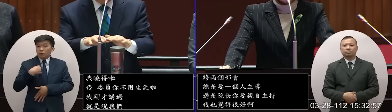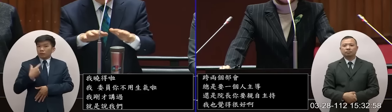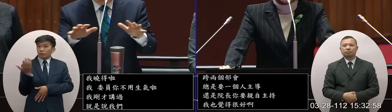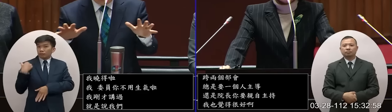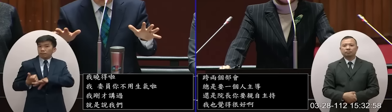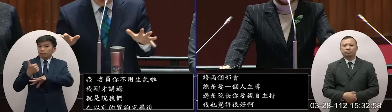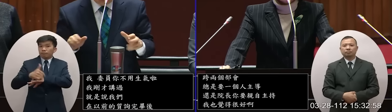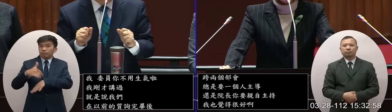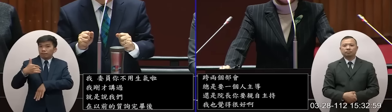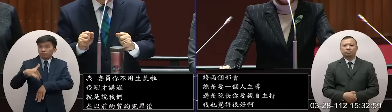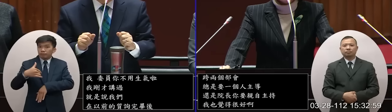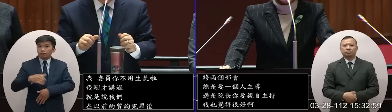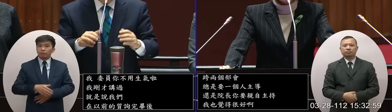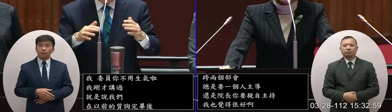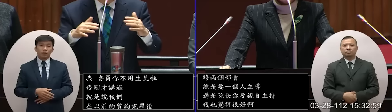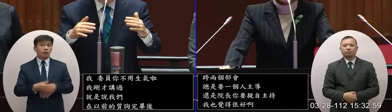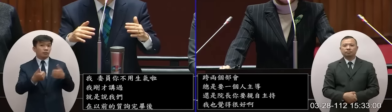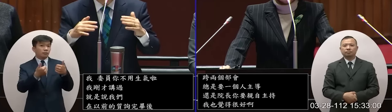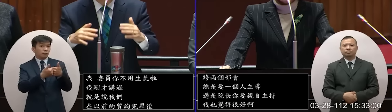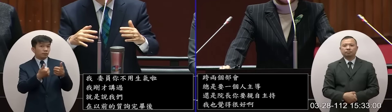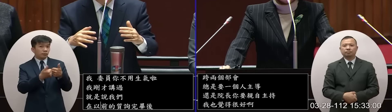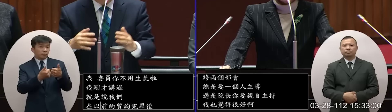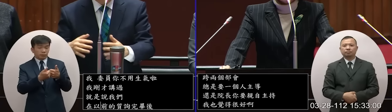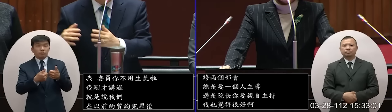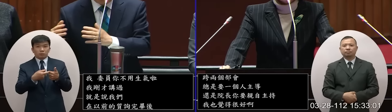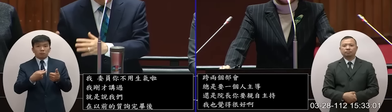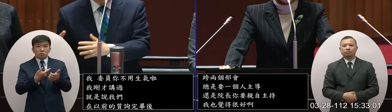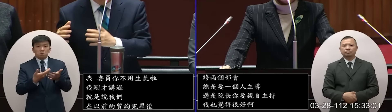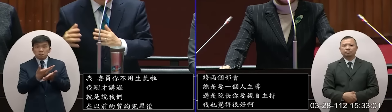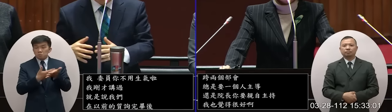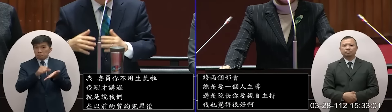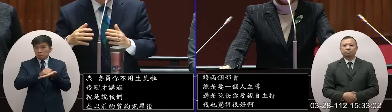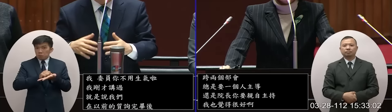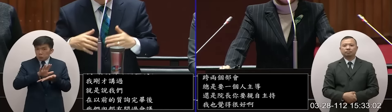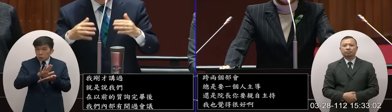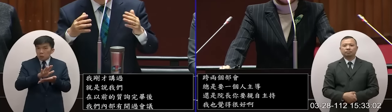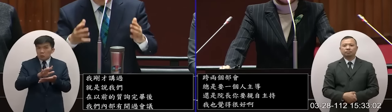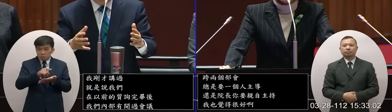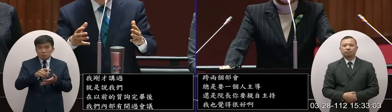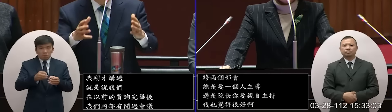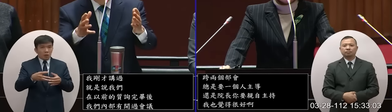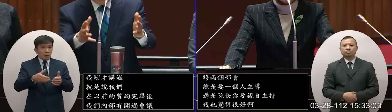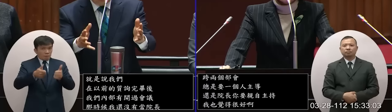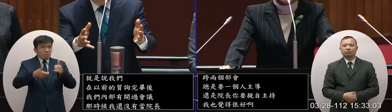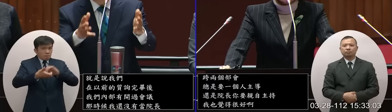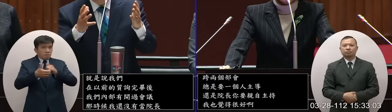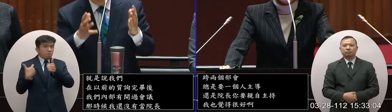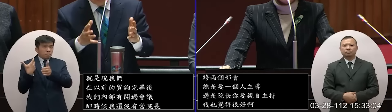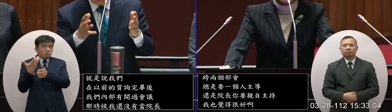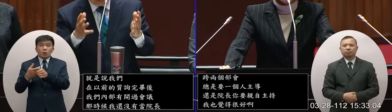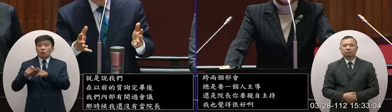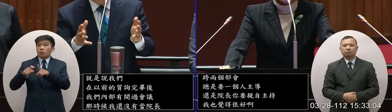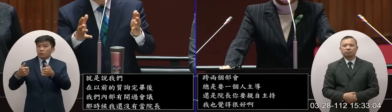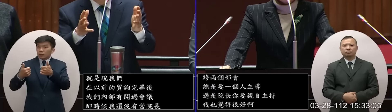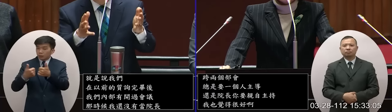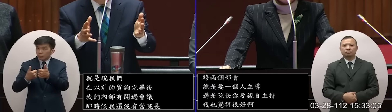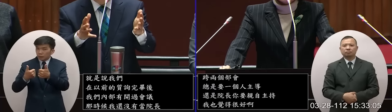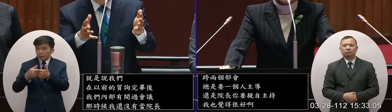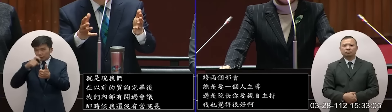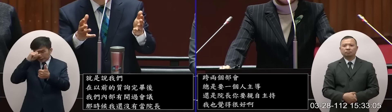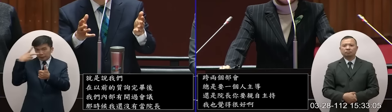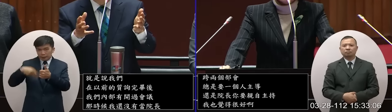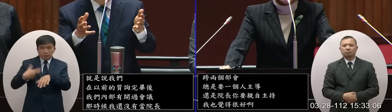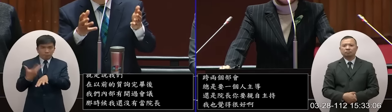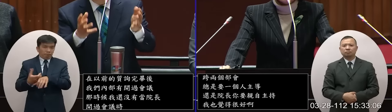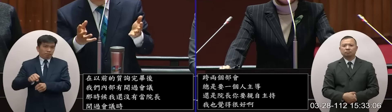那开过会议的时候呢，我们的结论还是由公评会来做，来加强它的功能。如果委员你现在认为没有这样